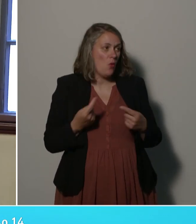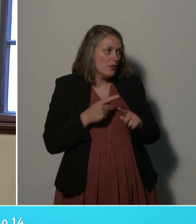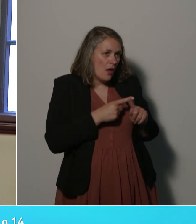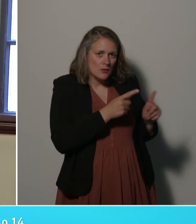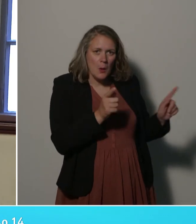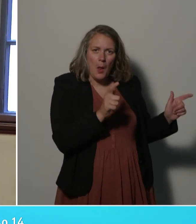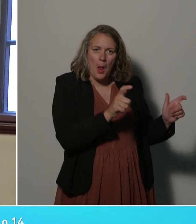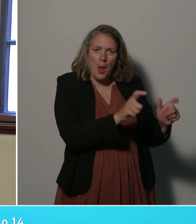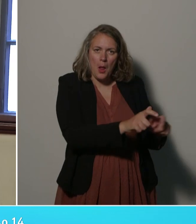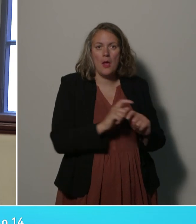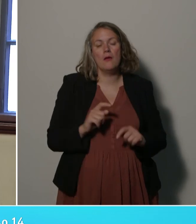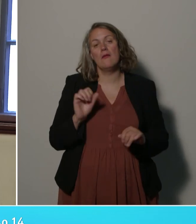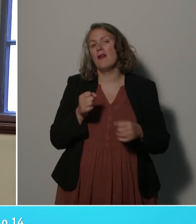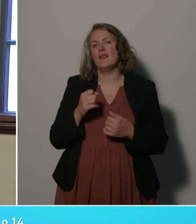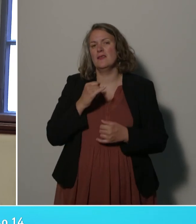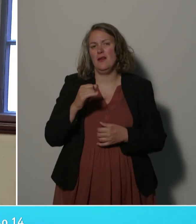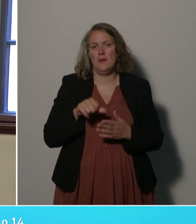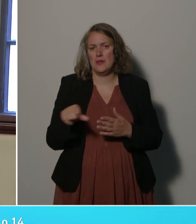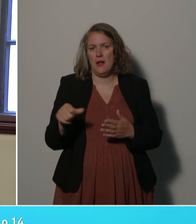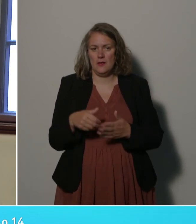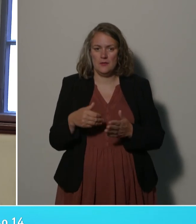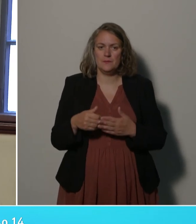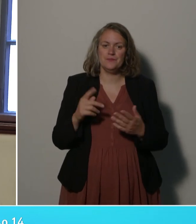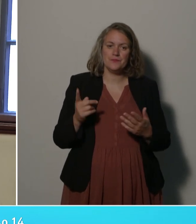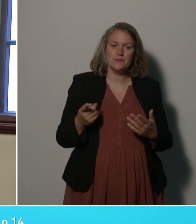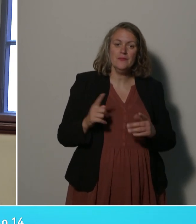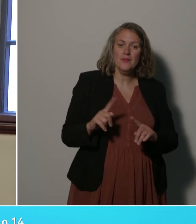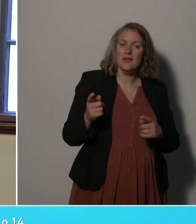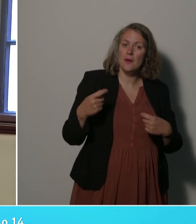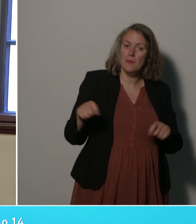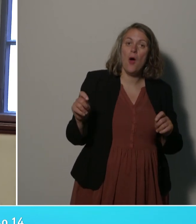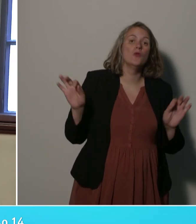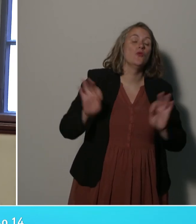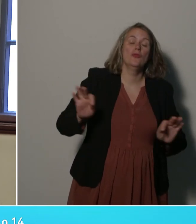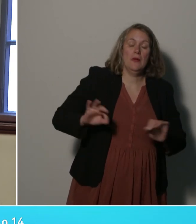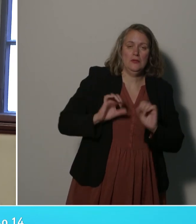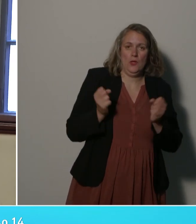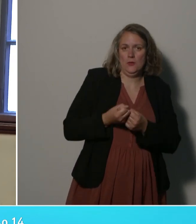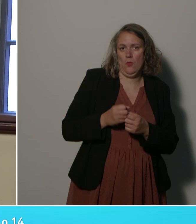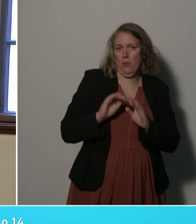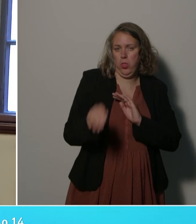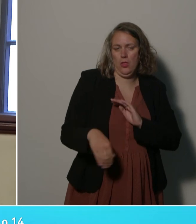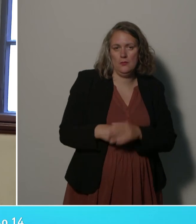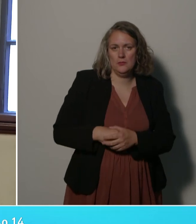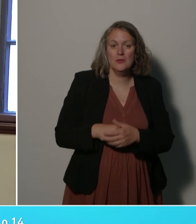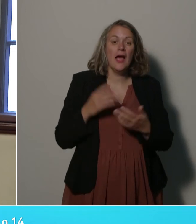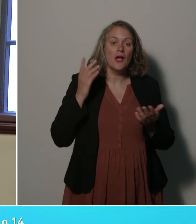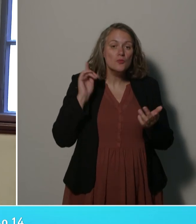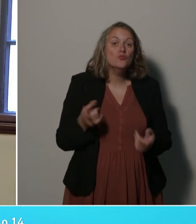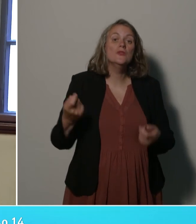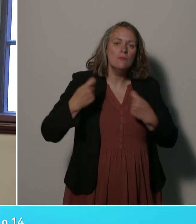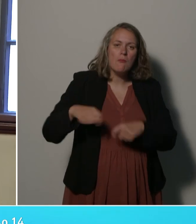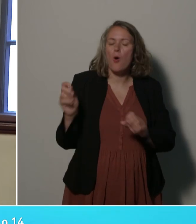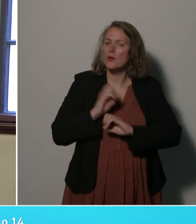kann man sagen, das kann sich nicht jeder leisten. Aber wenn ich es nicht baue, ist die Situation noch schlechter. Also das muss man